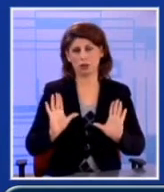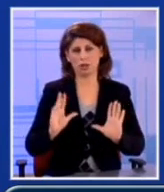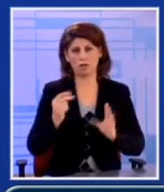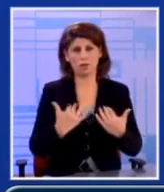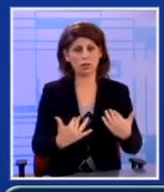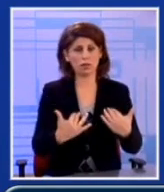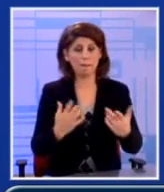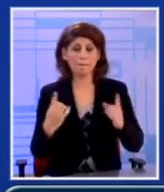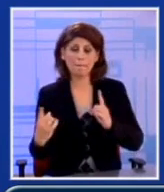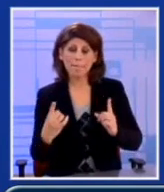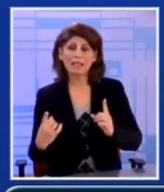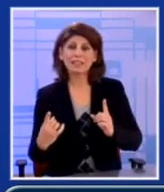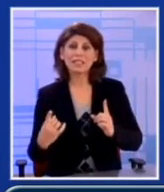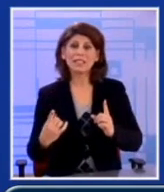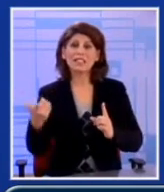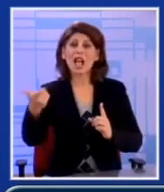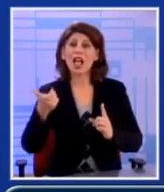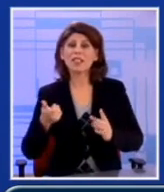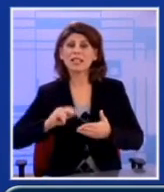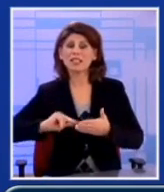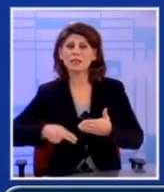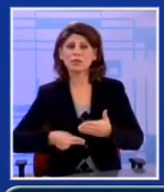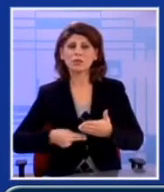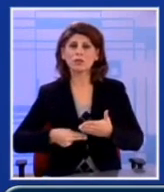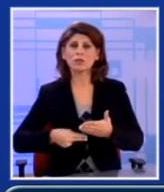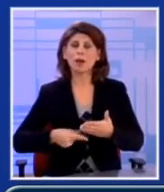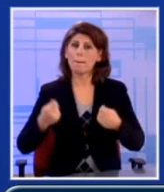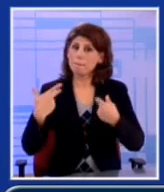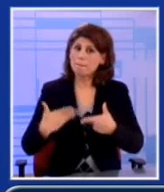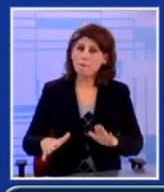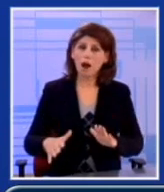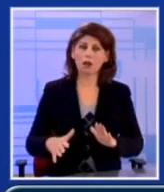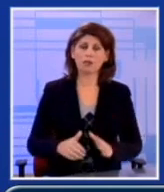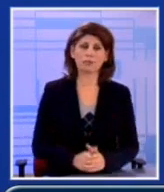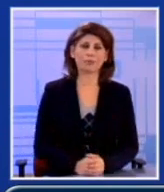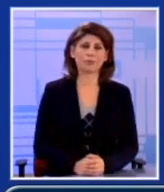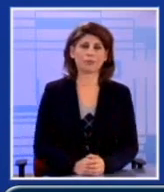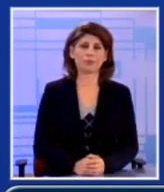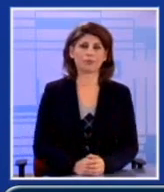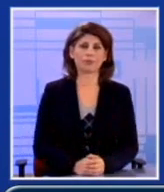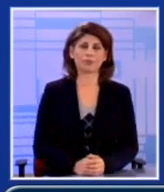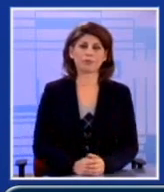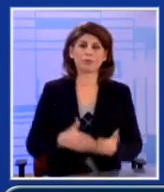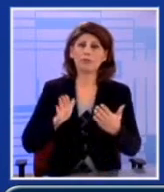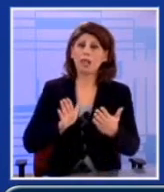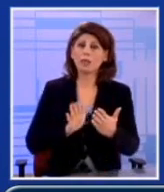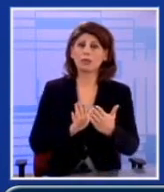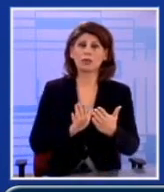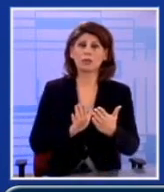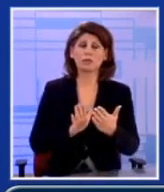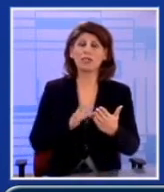τις αντίστοιχες δανειακές συμβάσεις που συνήφθησαν για να αντιμετωπιστούν